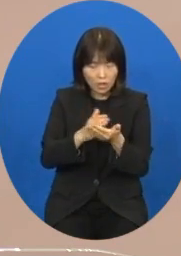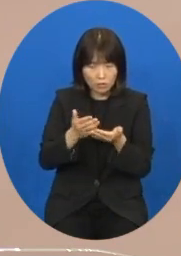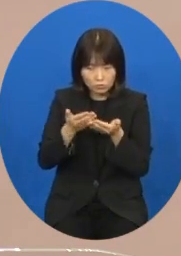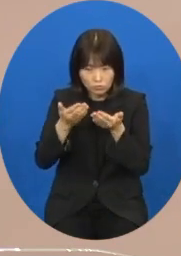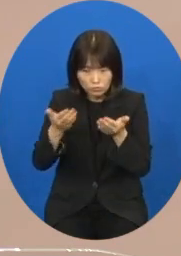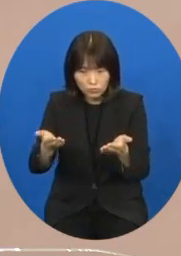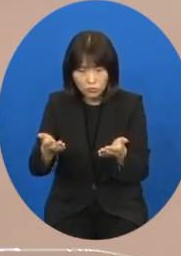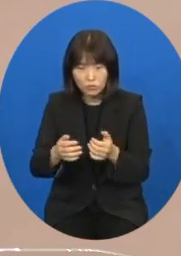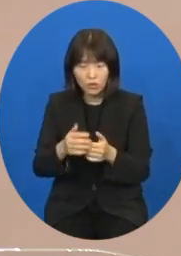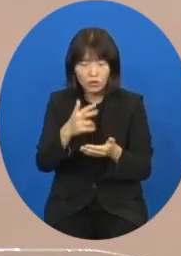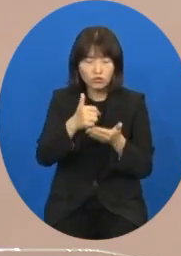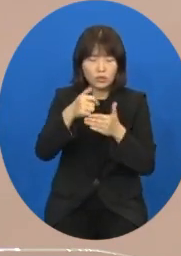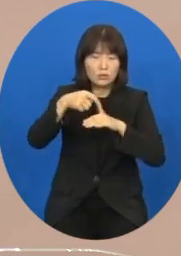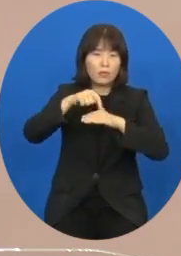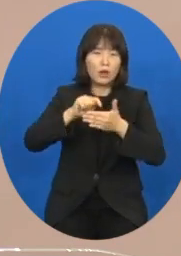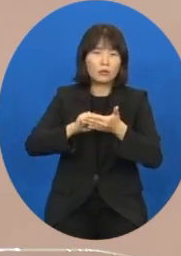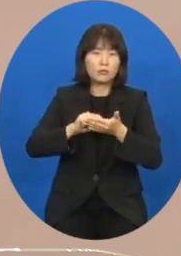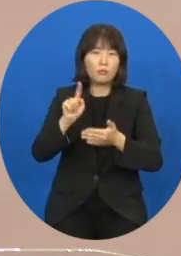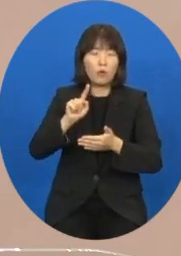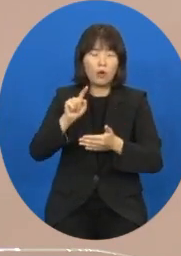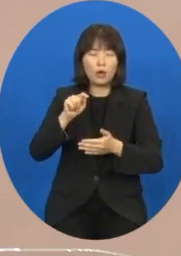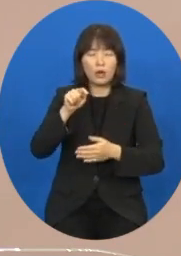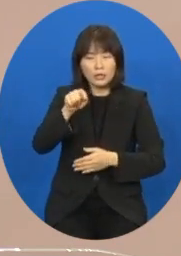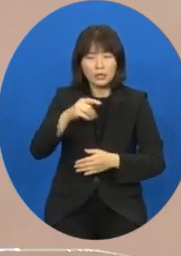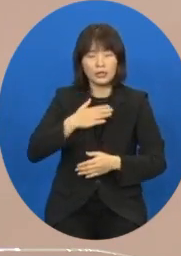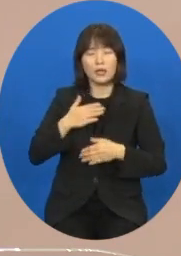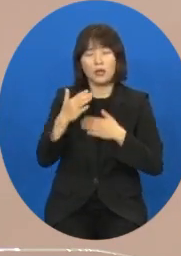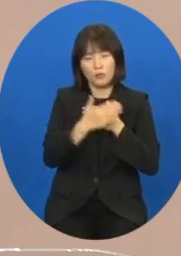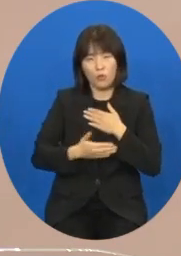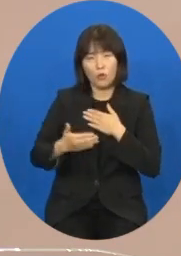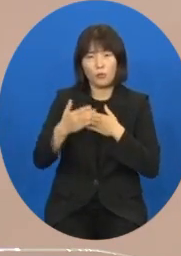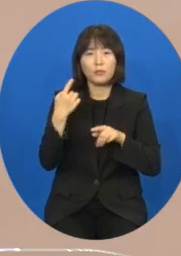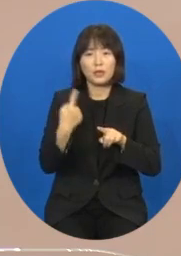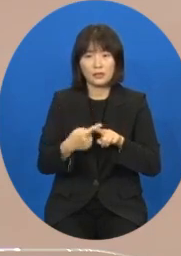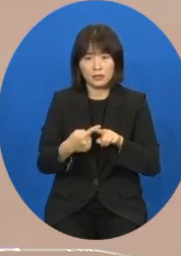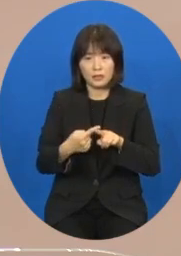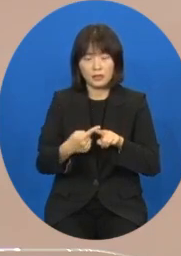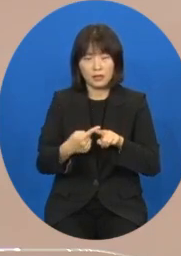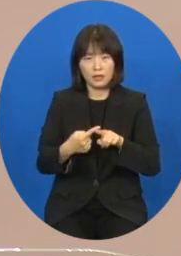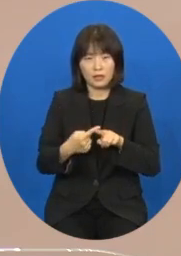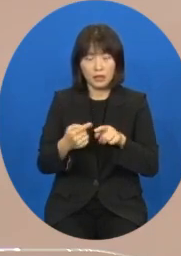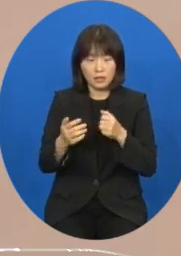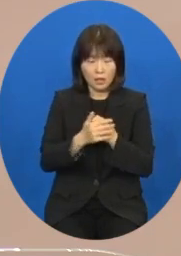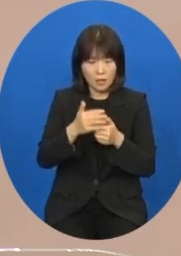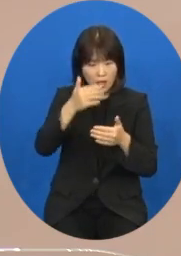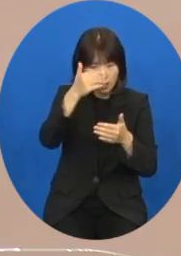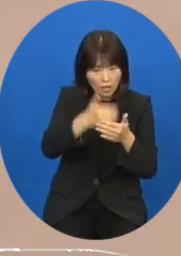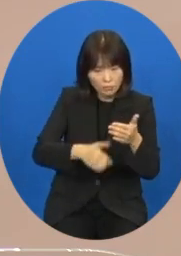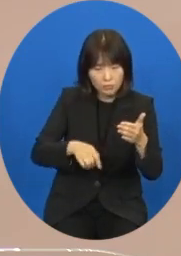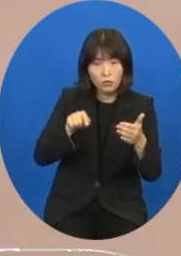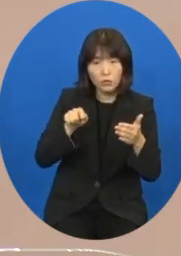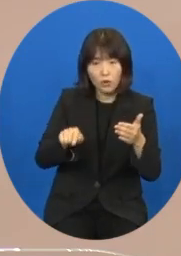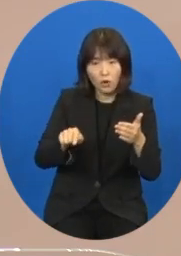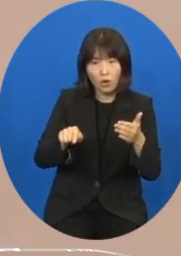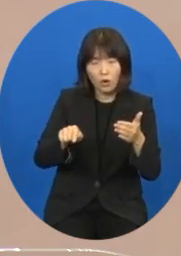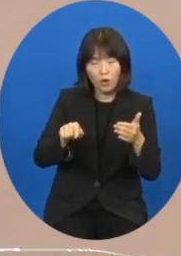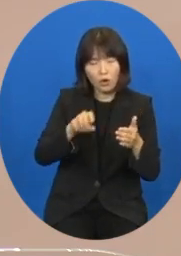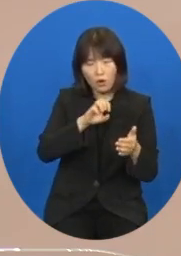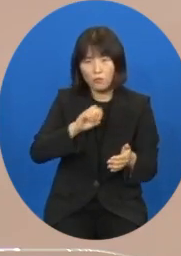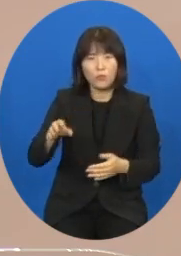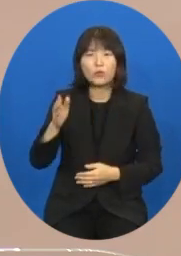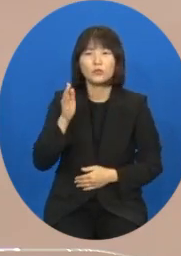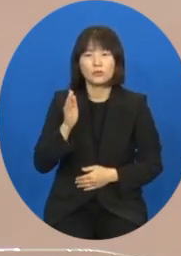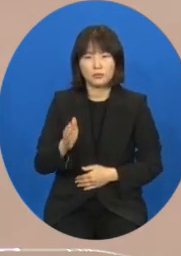주님의 마음은 이것이 내 몸이다라고 한. 그러니까 그 부스러기 하나라도 버리지 말라는